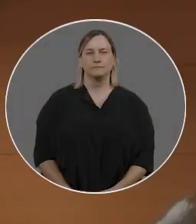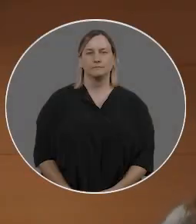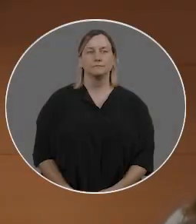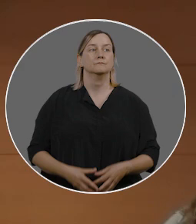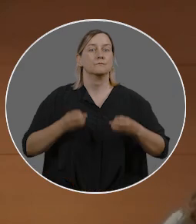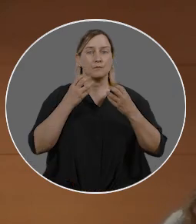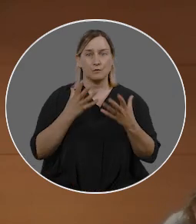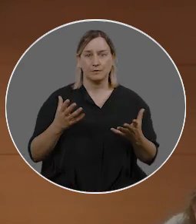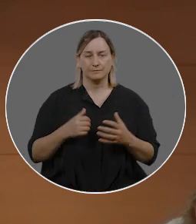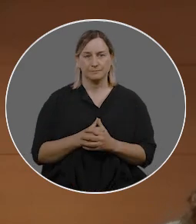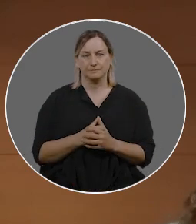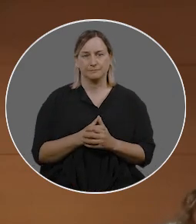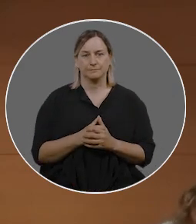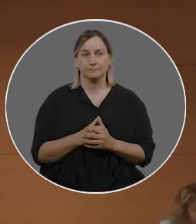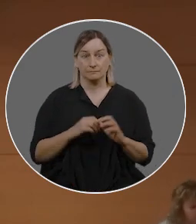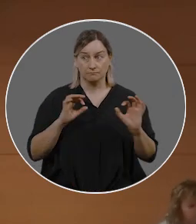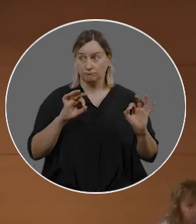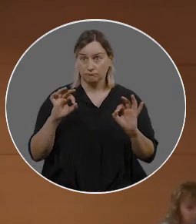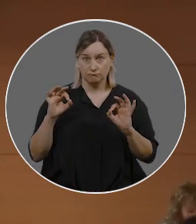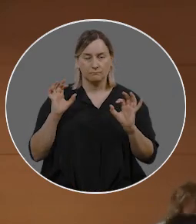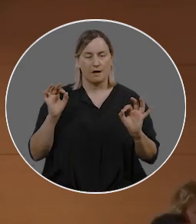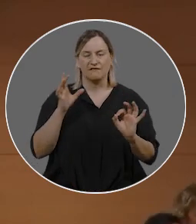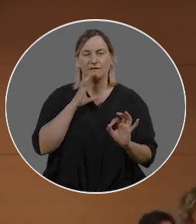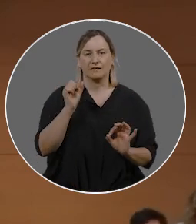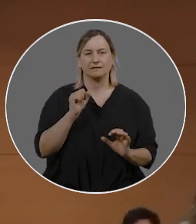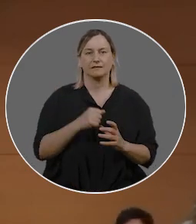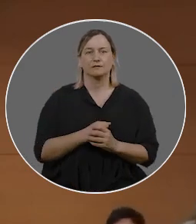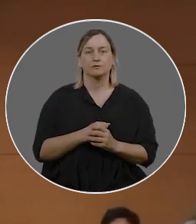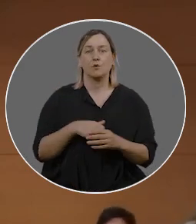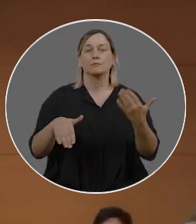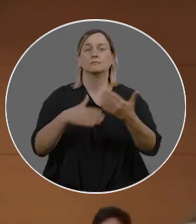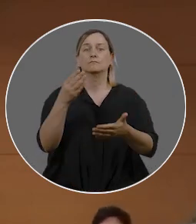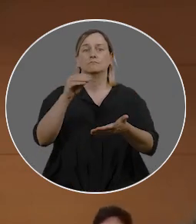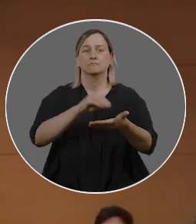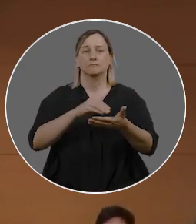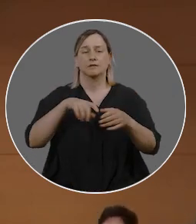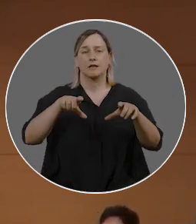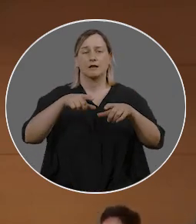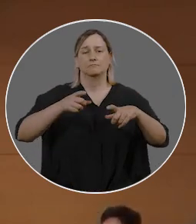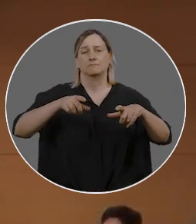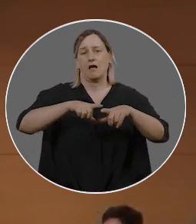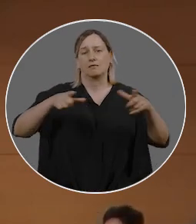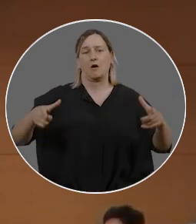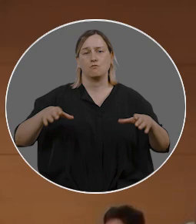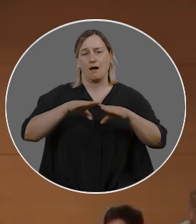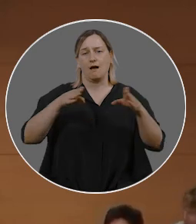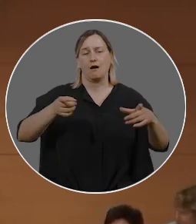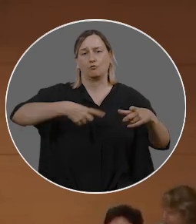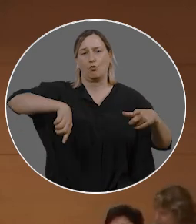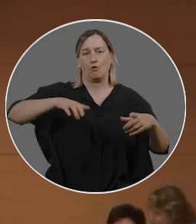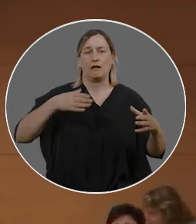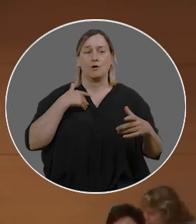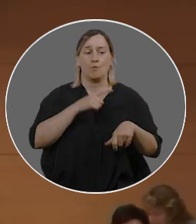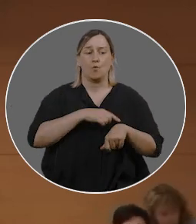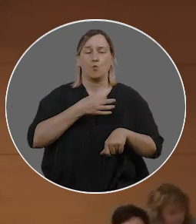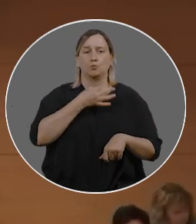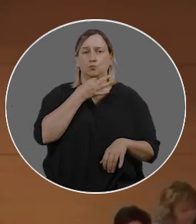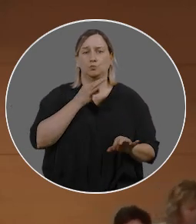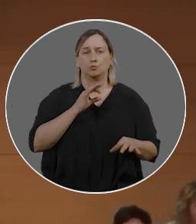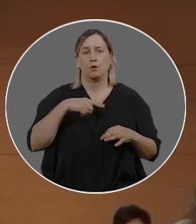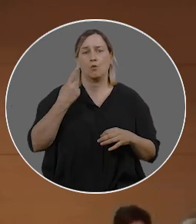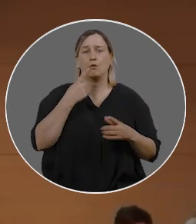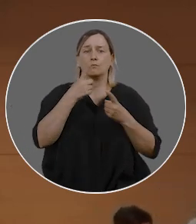Molt bé, ja esteu? Ai, fantàstic. Vinga, comencem amb la taula rodona, que anem molt justets i després